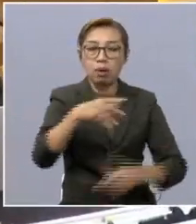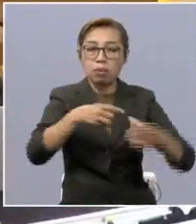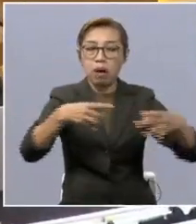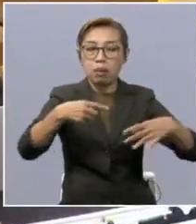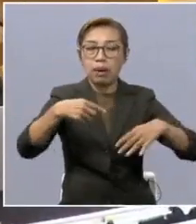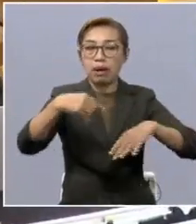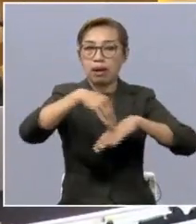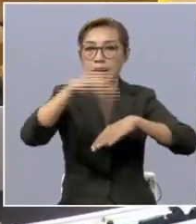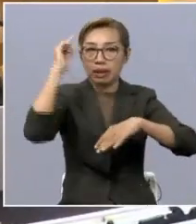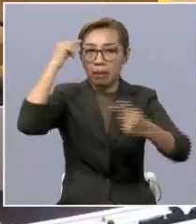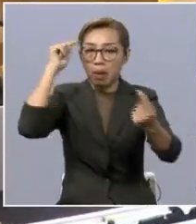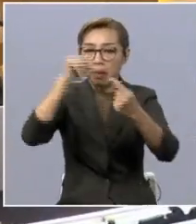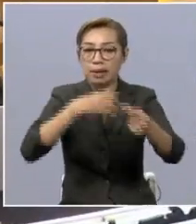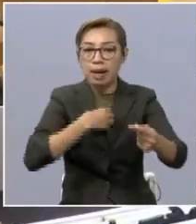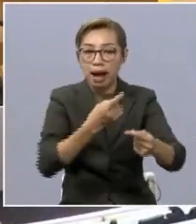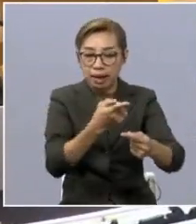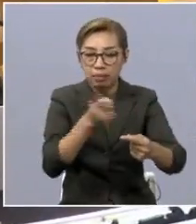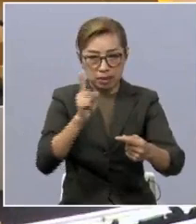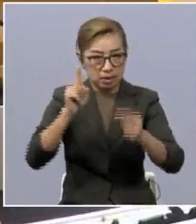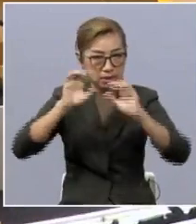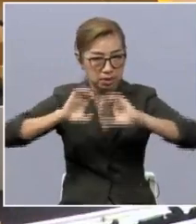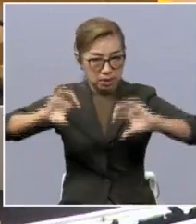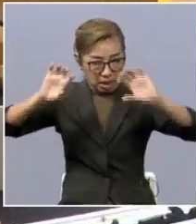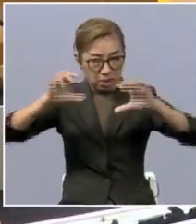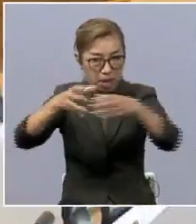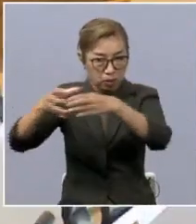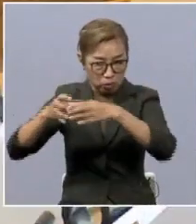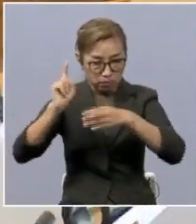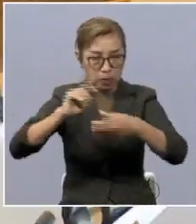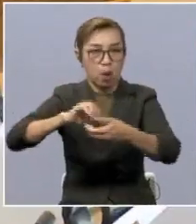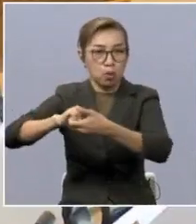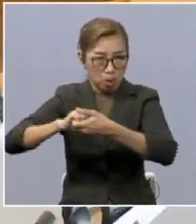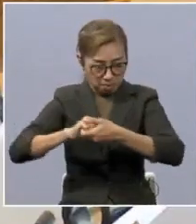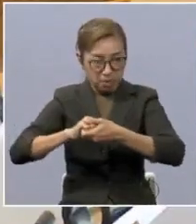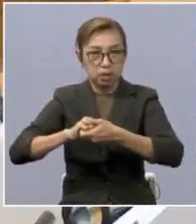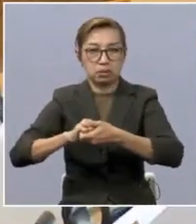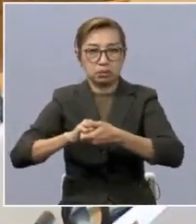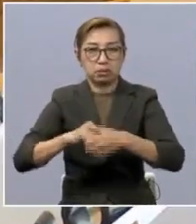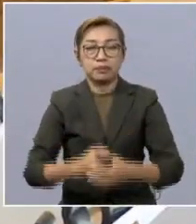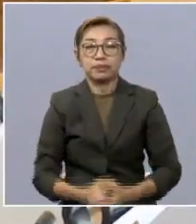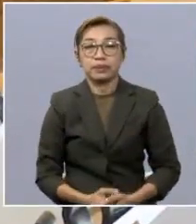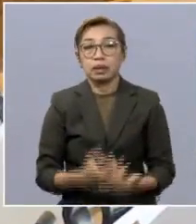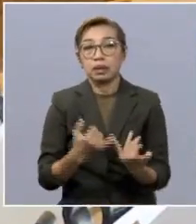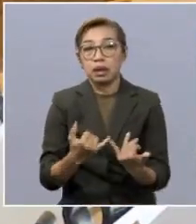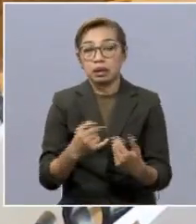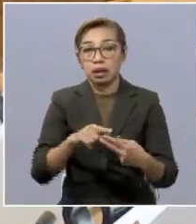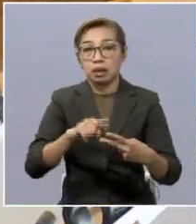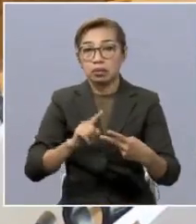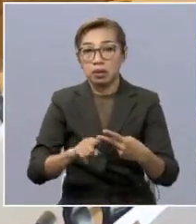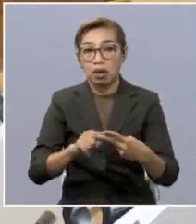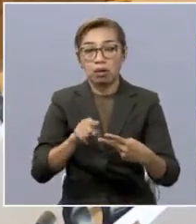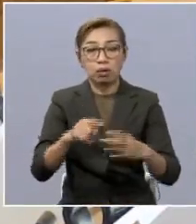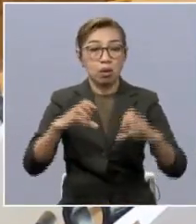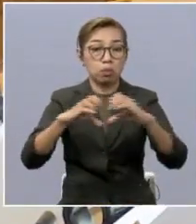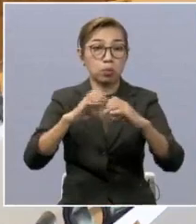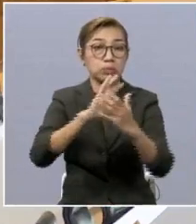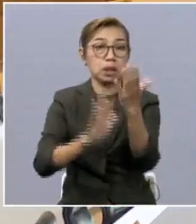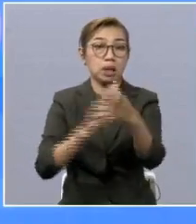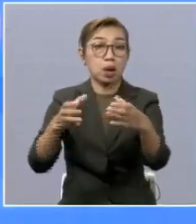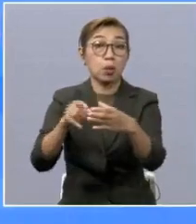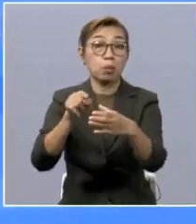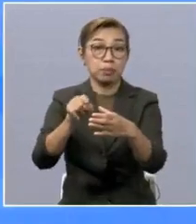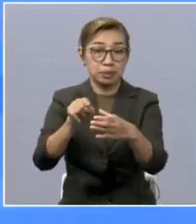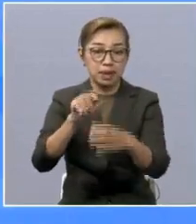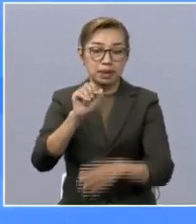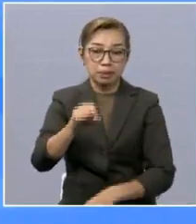ทุกพรรคควรที่จะให้ความร่วมมือกันนอกจากนี้ยังตอบคำถามประเด็นเรื่องของท่าทีภูมิใจไทยครับ